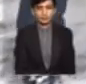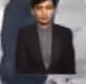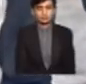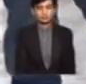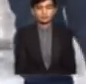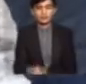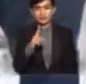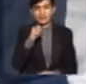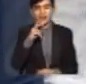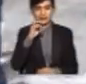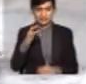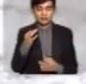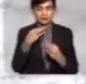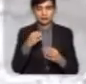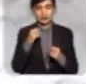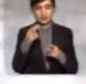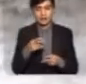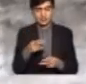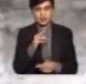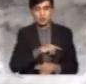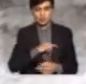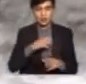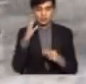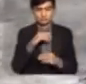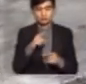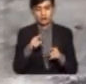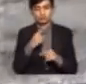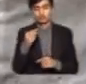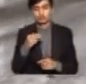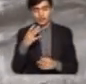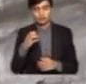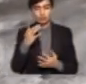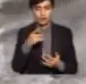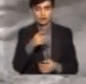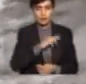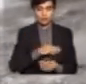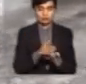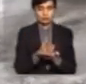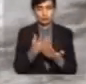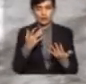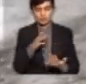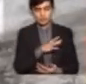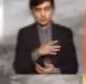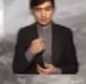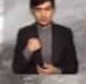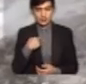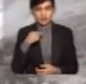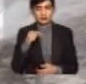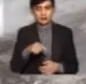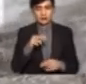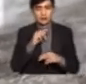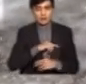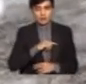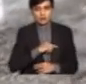шакира скажите вот как вообще работает а вот сколько часов например сколько уже работаете ну я у любит